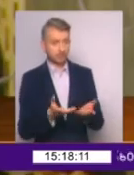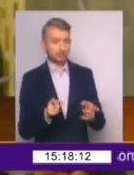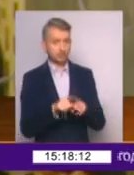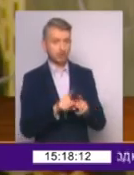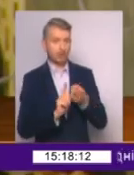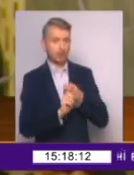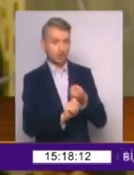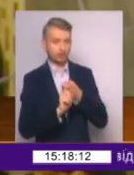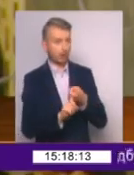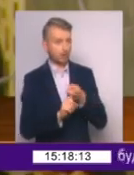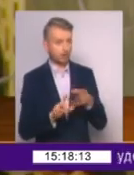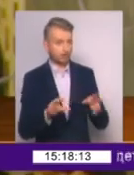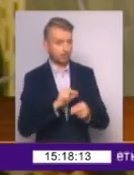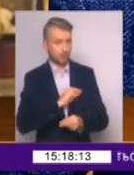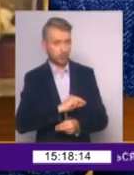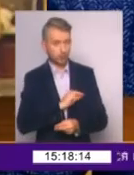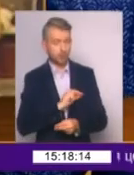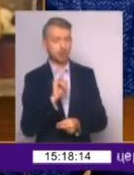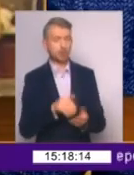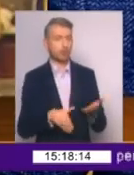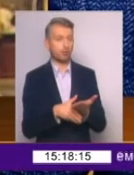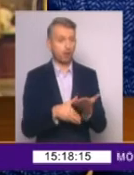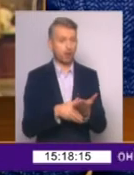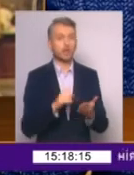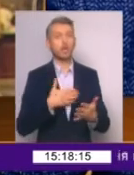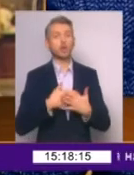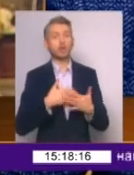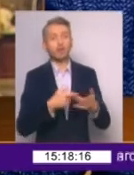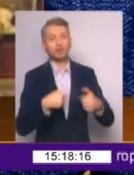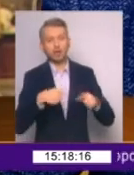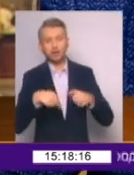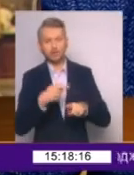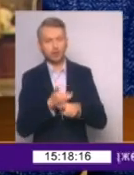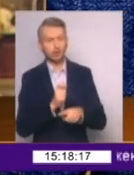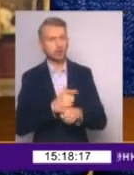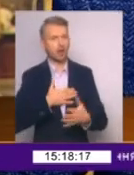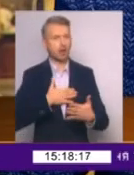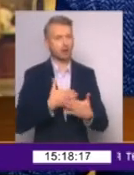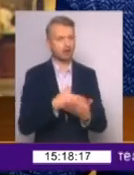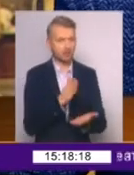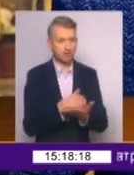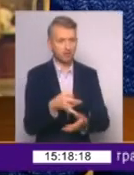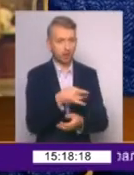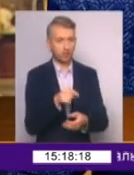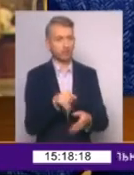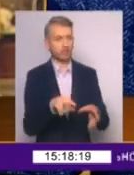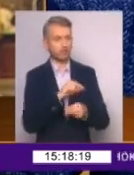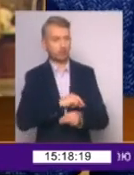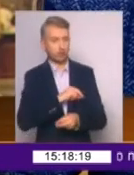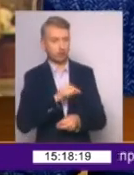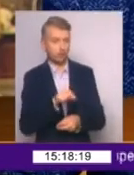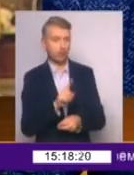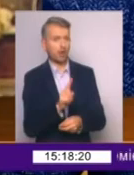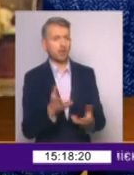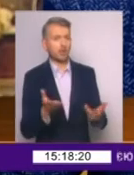контакті співпрацюють і допомагають. І громадські організації дуже активно є в районі, які співпрацюють в цьому. Да. Але